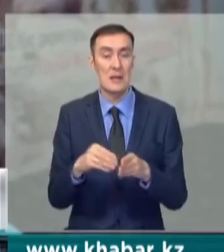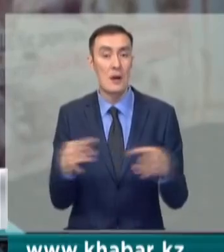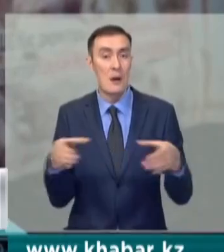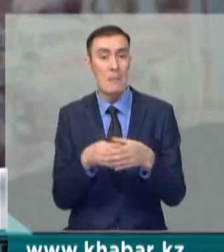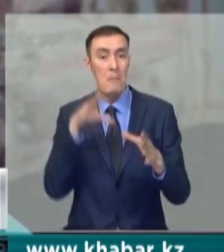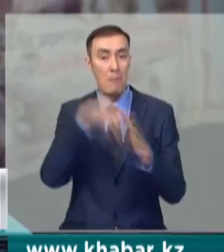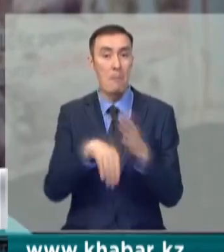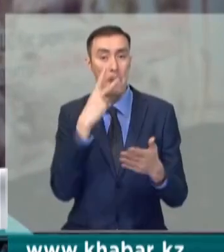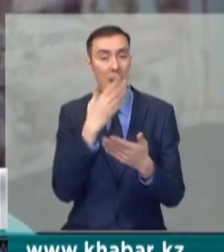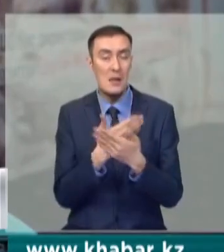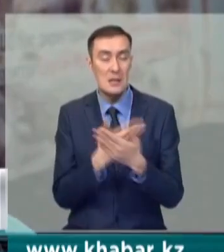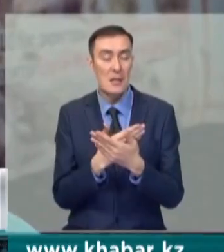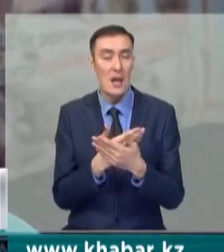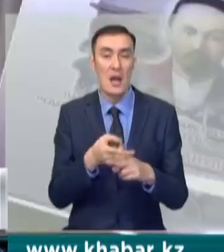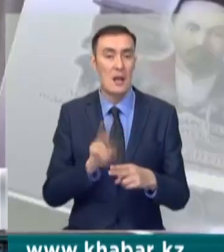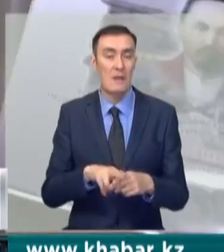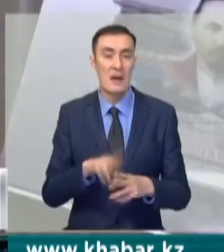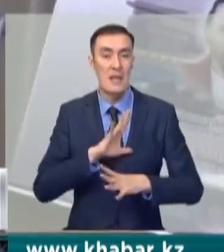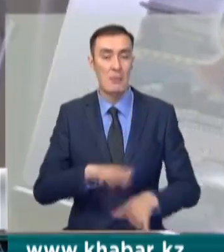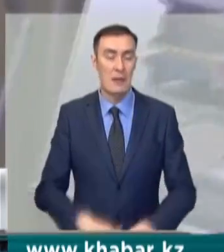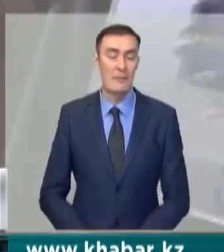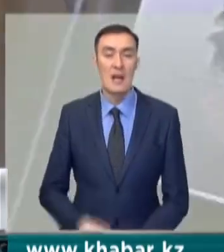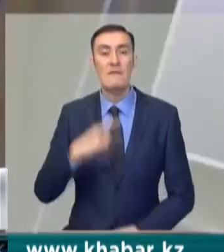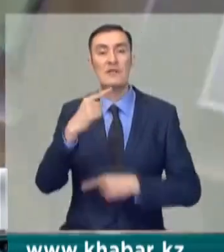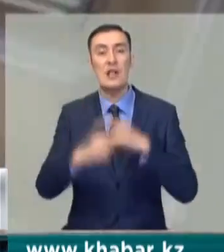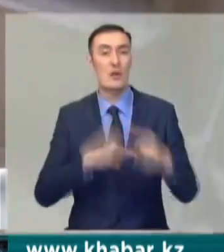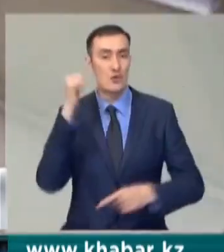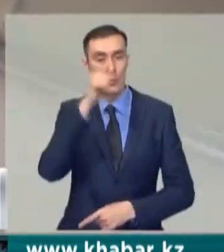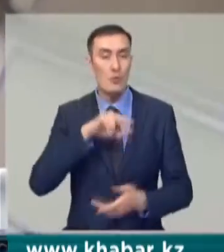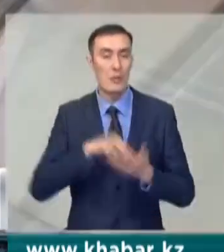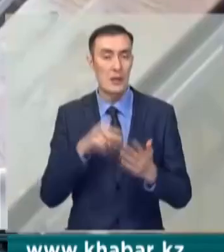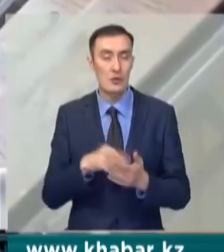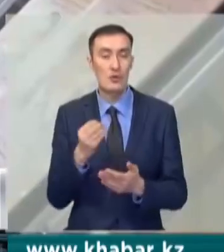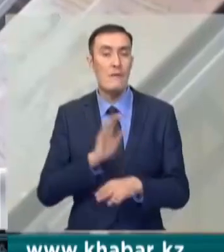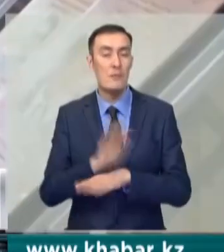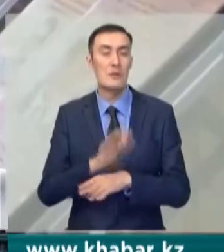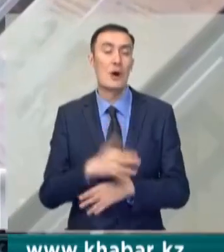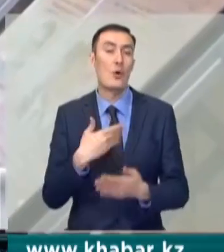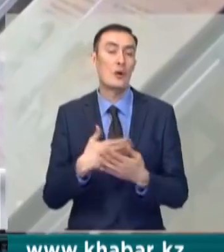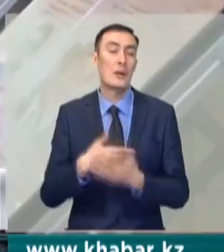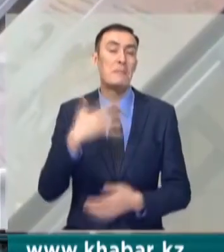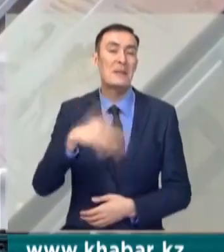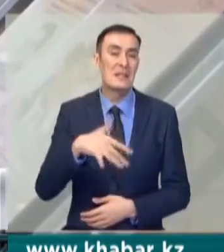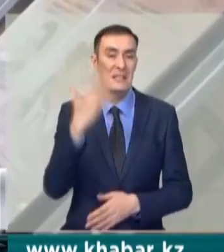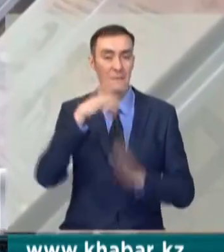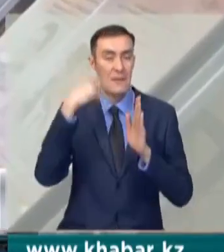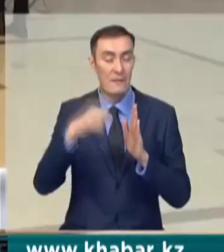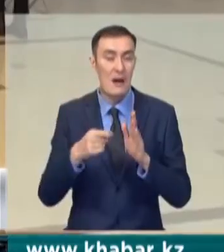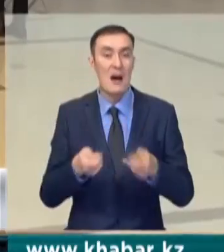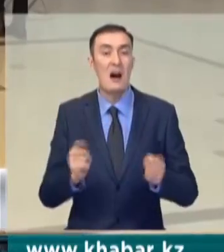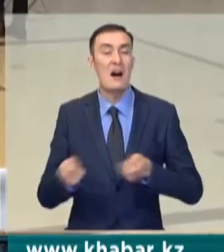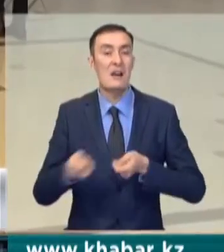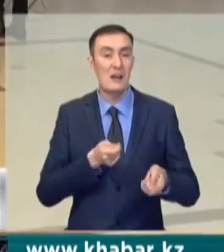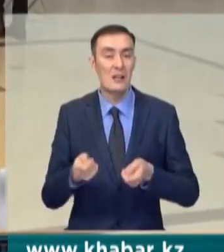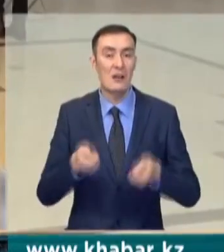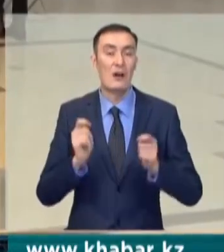показать, это пока не удавалось никому. На следующий год авторы намерены выпустить еще 50 фильмов. Ректор вуза Алтынбек Нухулы